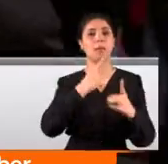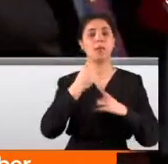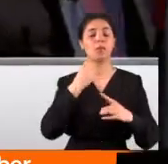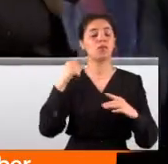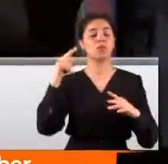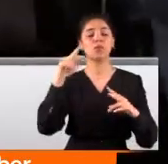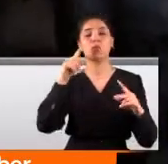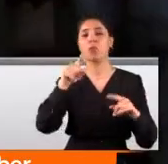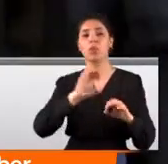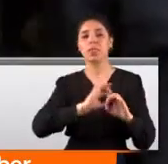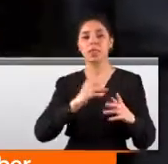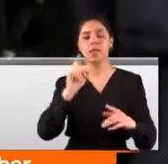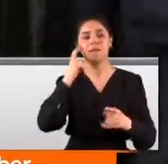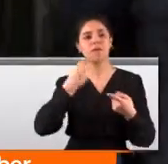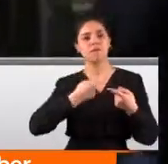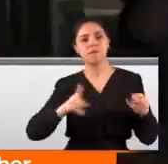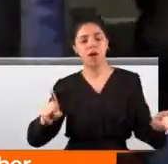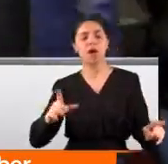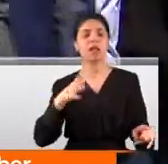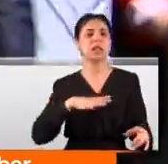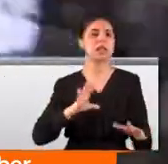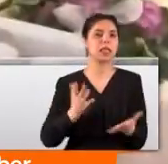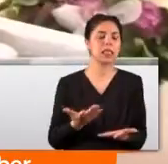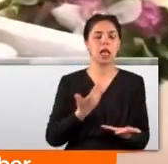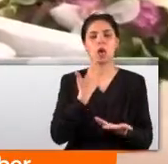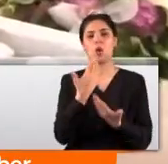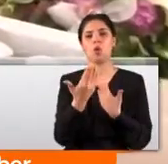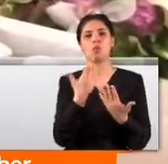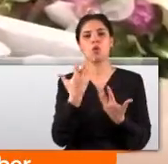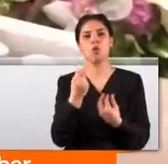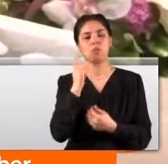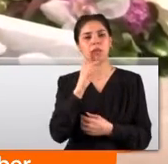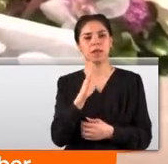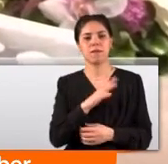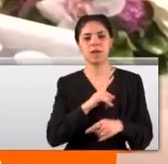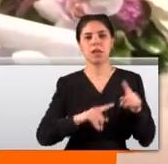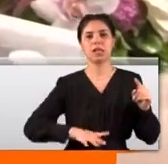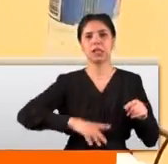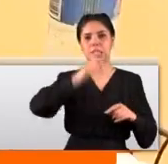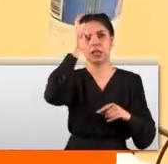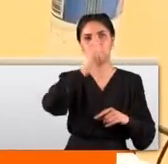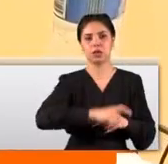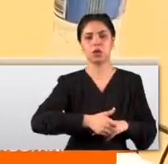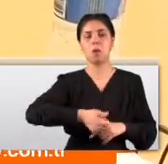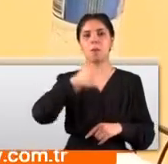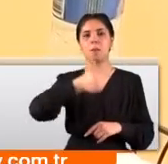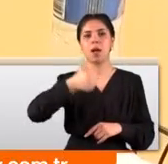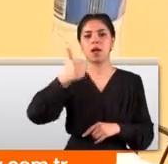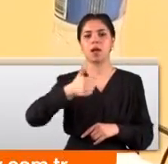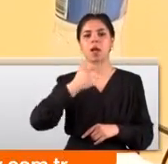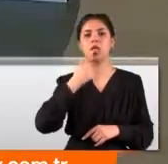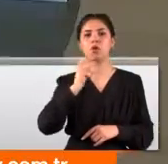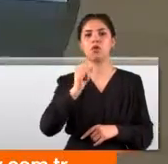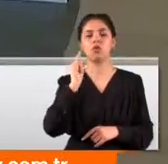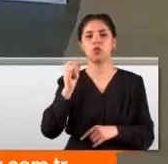ikilinin görüş ayrılıklarını ve karşılıklı taleplerini dillendirdiği bilgisi yer aldı. Kılıçdaroğlu'nun kurmaylarının hakaretlerden